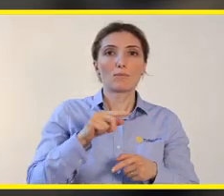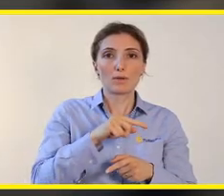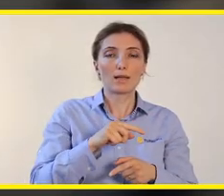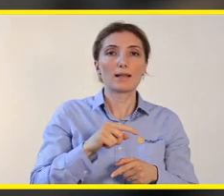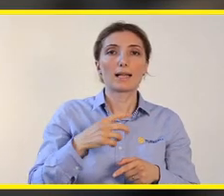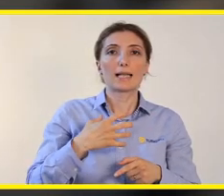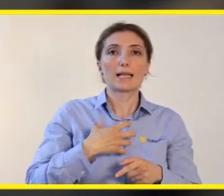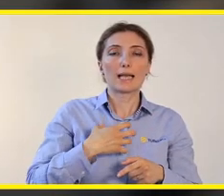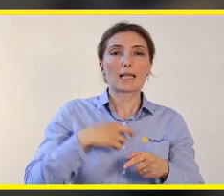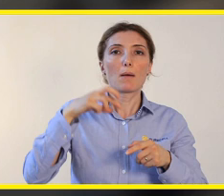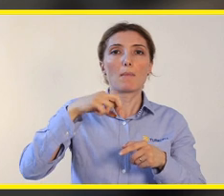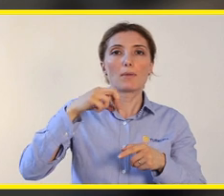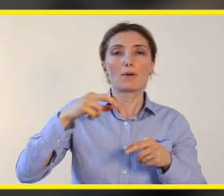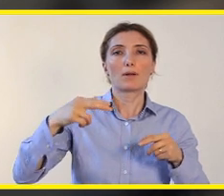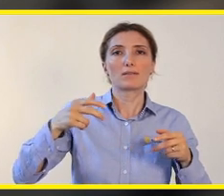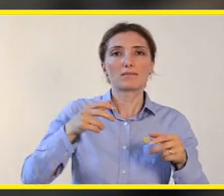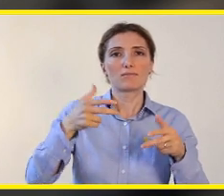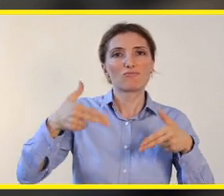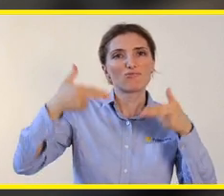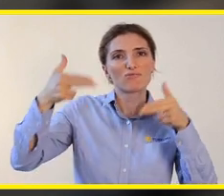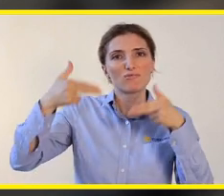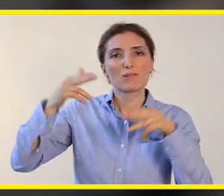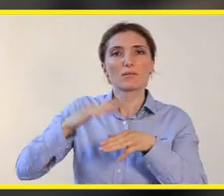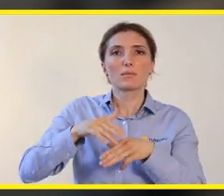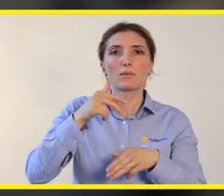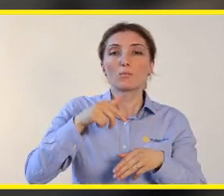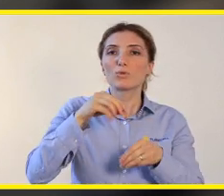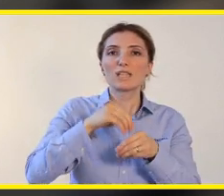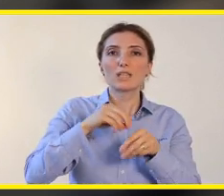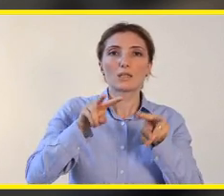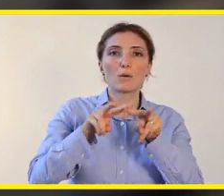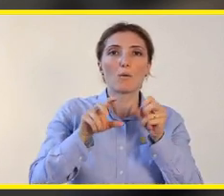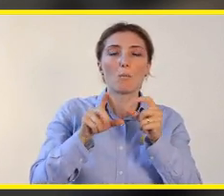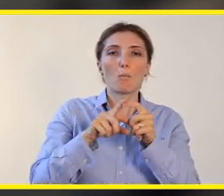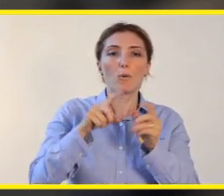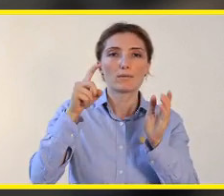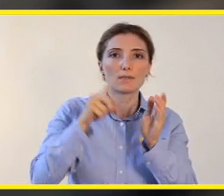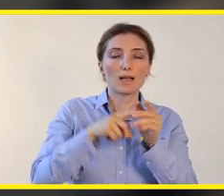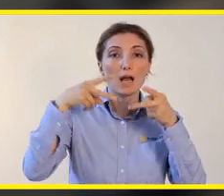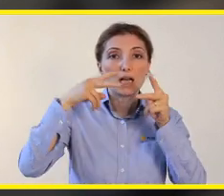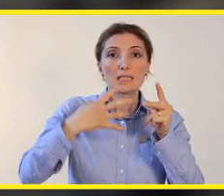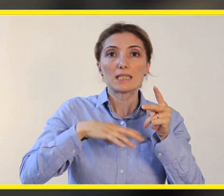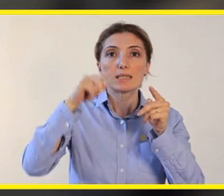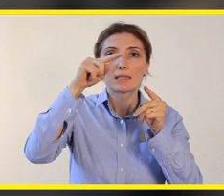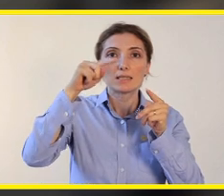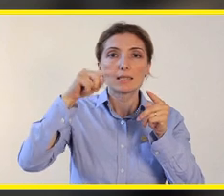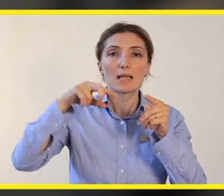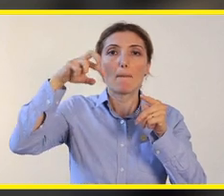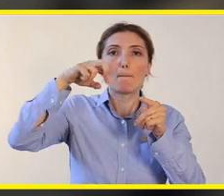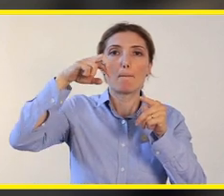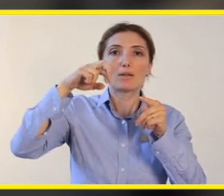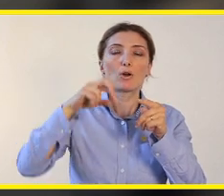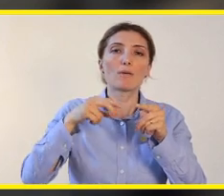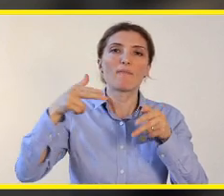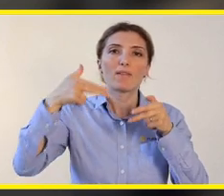T60'ınız ile panorama çekimleri de yapabilirsiniz. Bunun için mod tuşuna tıklayarak açılan seçenekler arasından